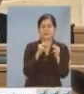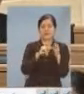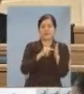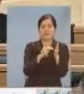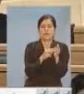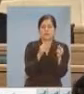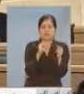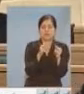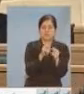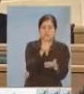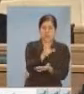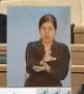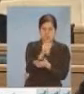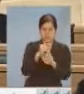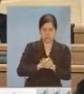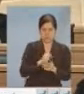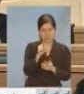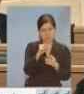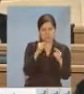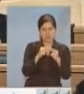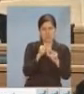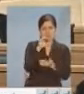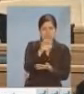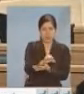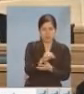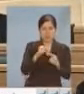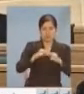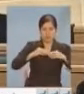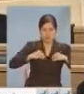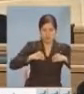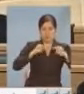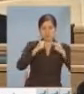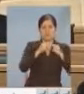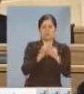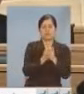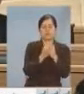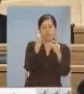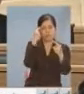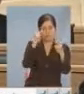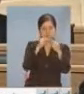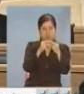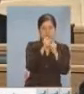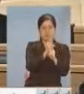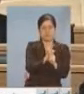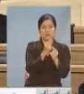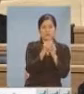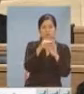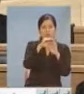าแห่งนี้ให้จำใจต้องรับหลักการเพื่อพิจารณาร่างเงิน